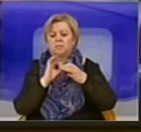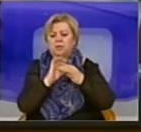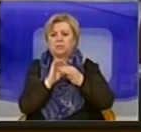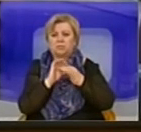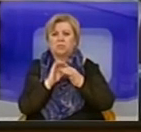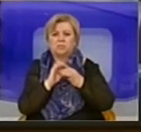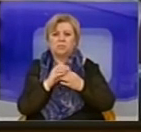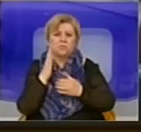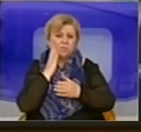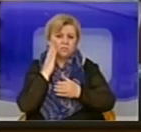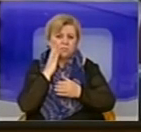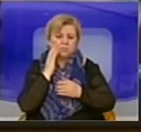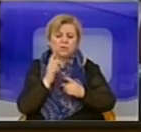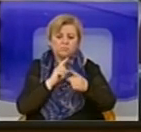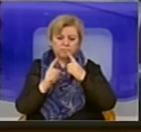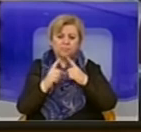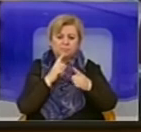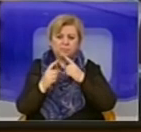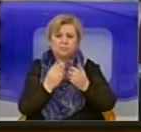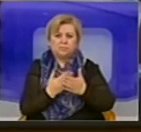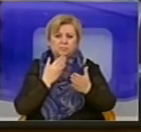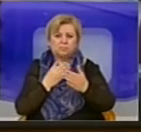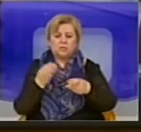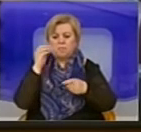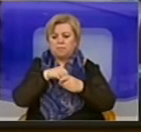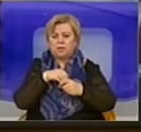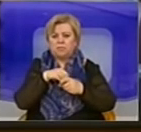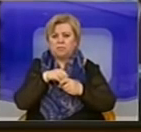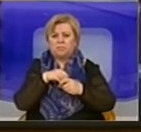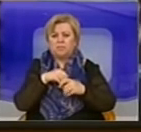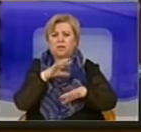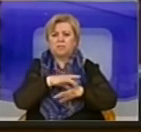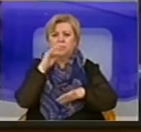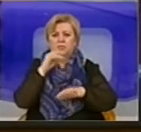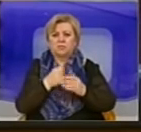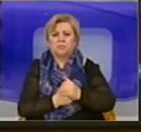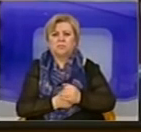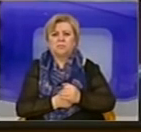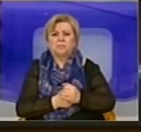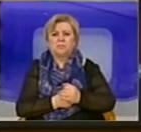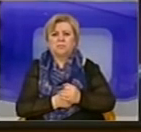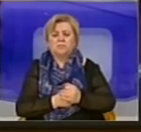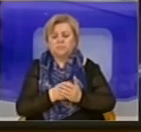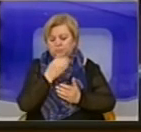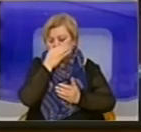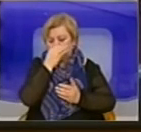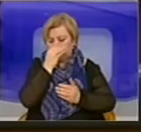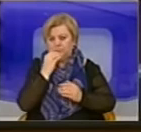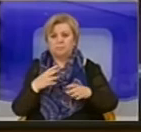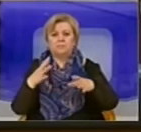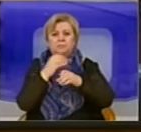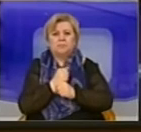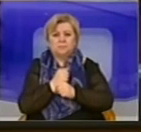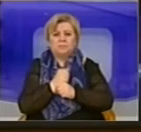veçanti me SBA-n, i keni diskutuar para se të përfshihet ky si prioritet afat shkurtër. Dhe përfundimisht,